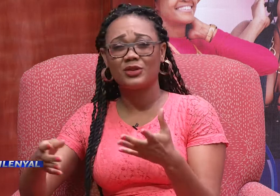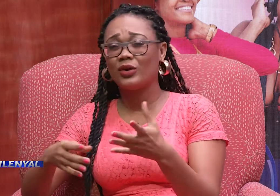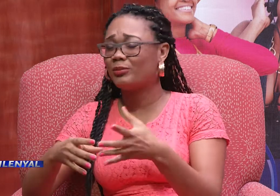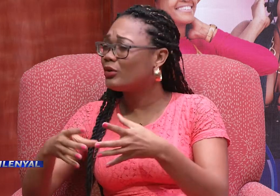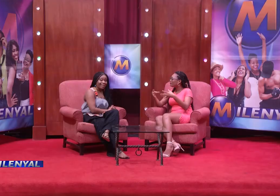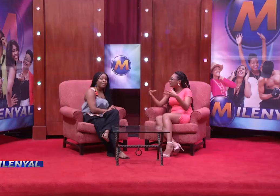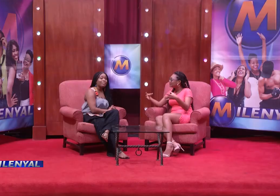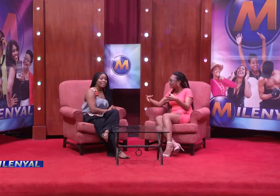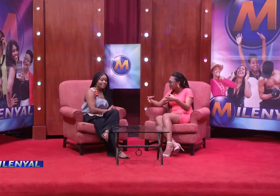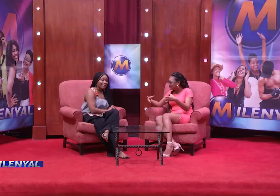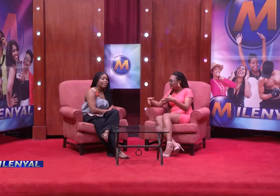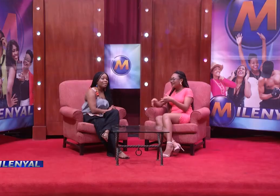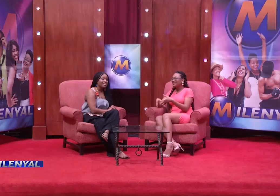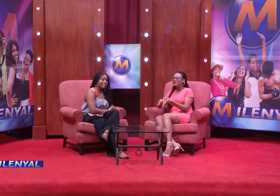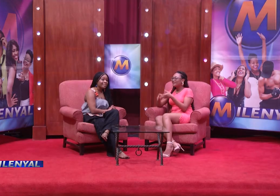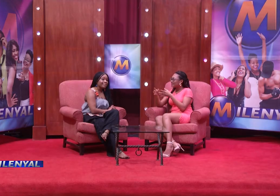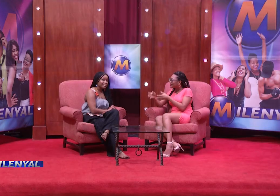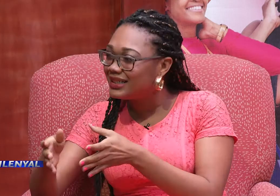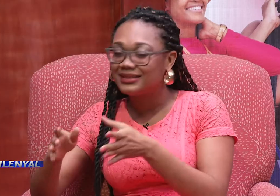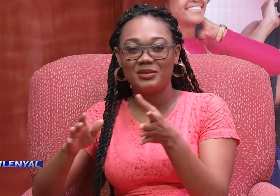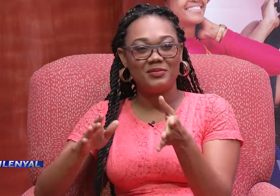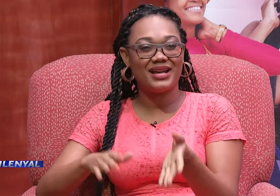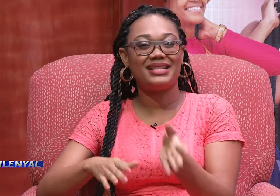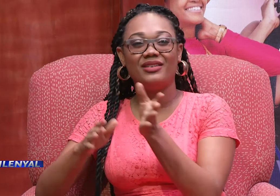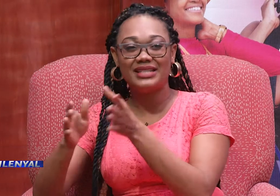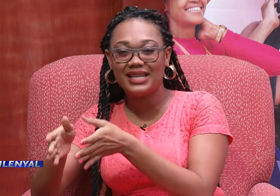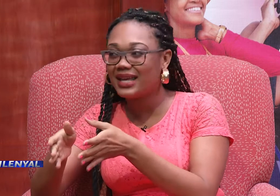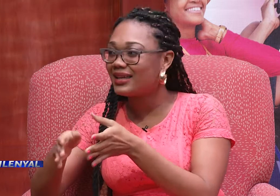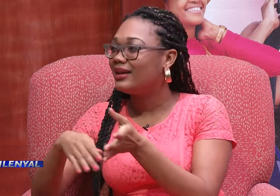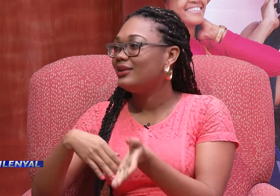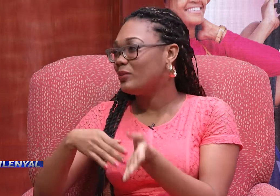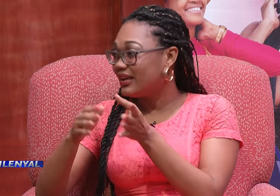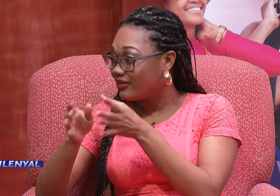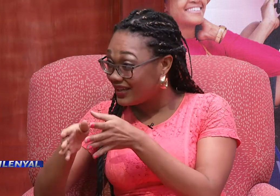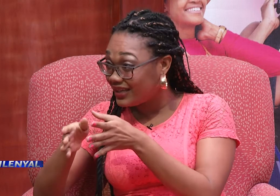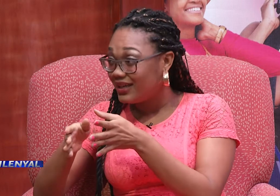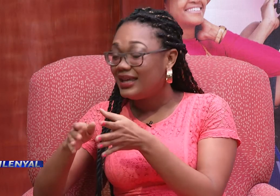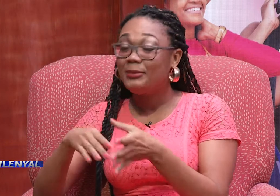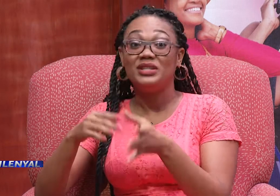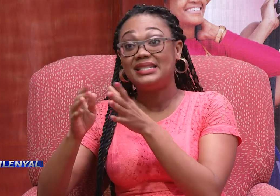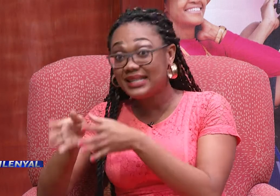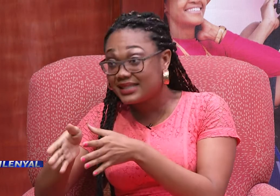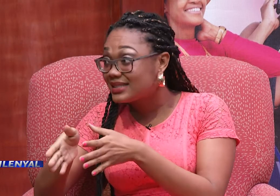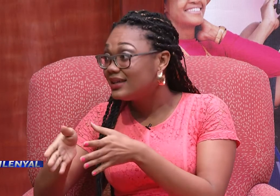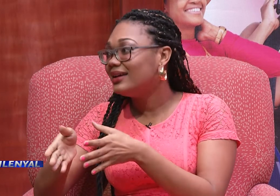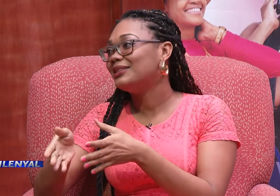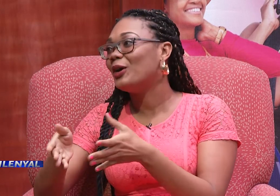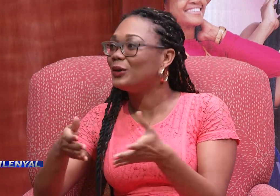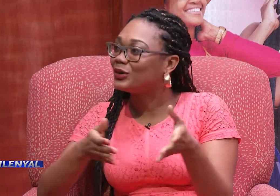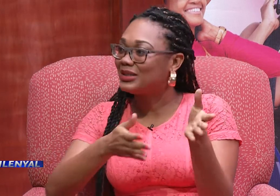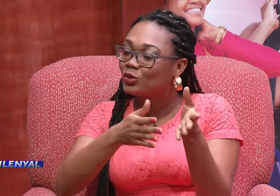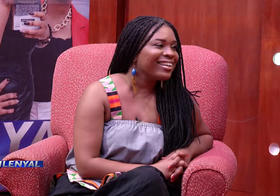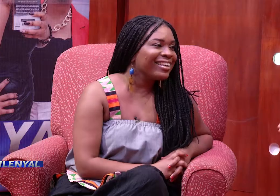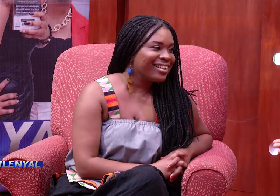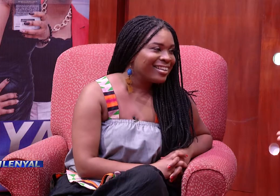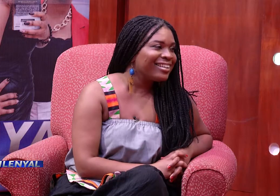oui. Donc pour faire ah le oui. tri, ah oui. arriver dans 50, passer dans 25, tomber dans 20 et puis 10. Non,